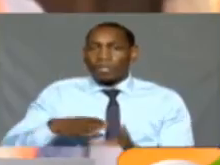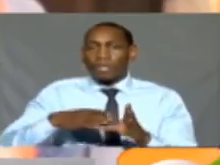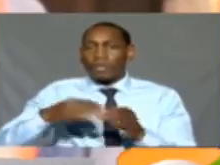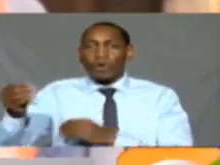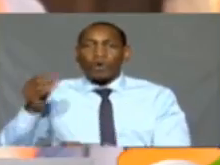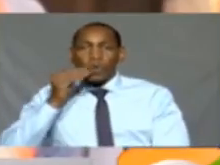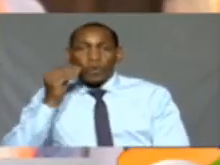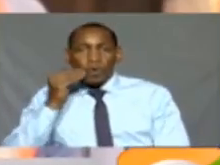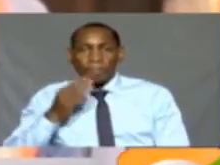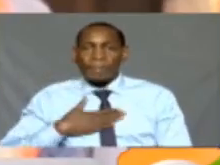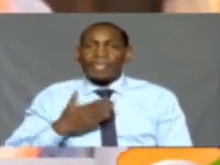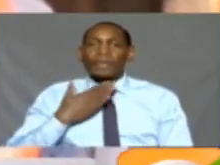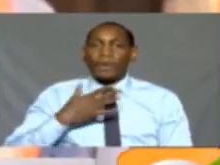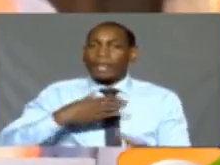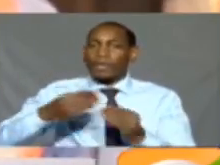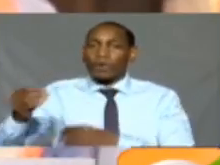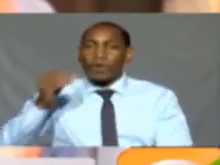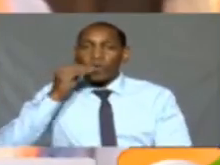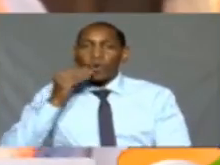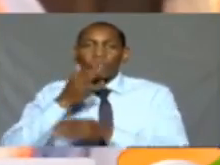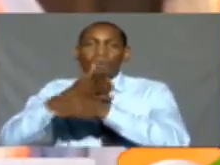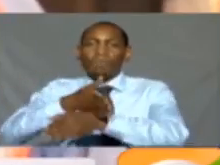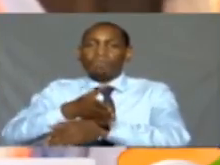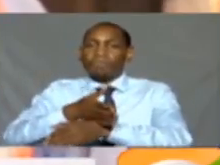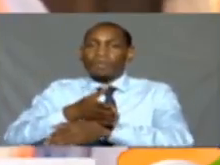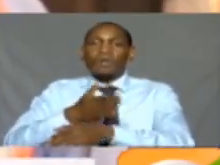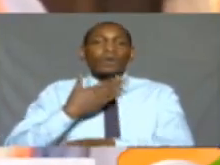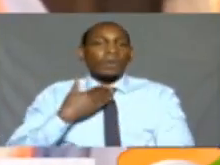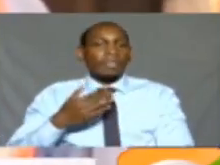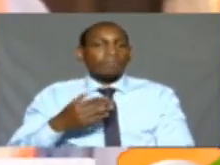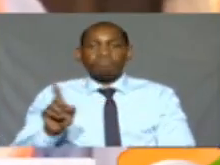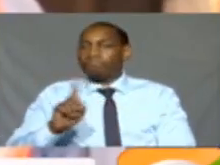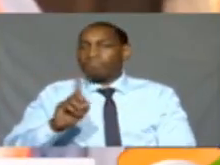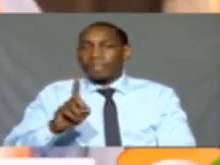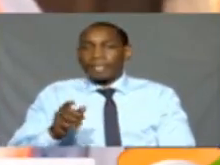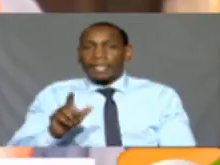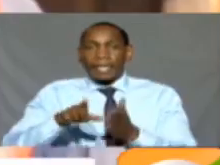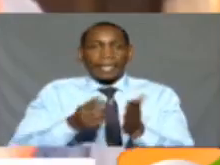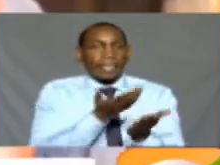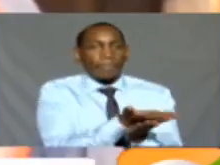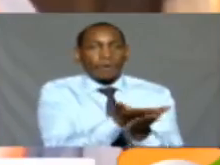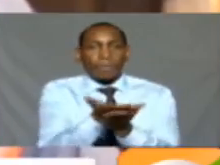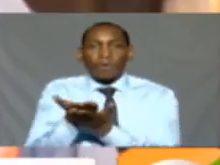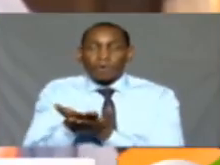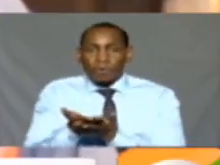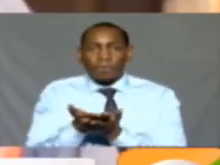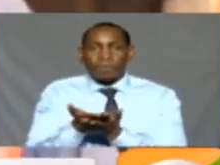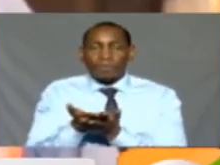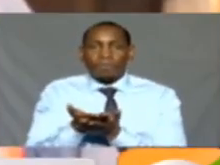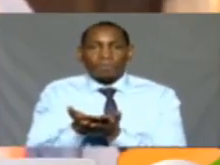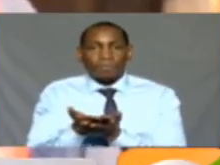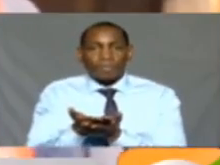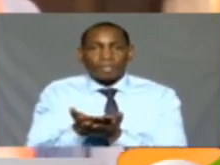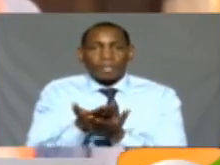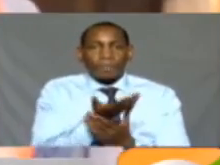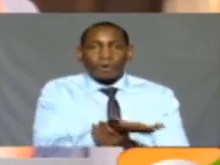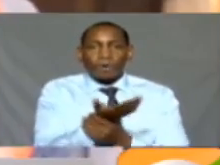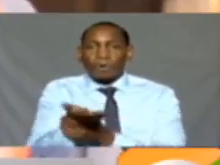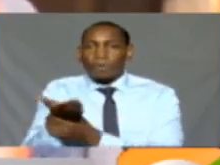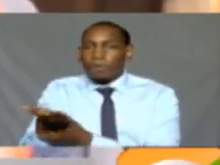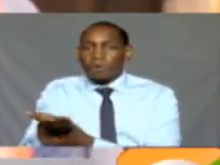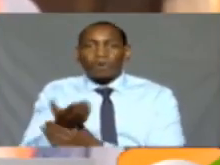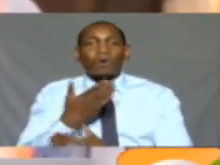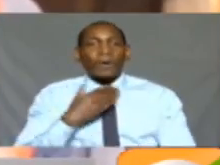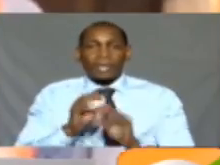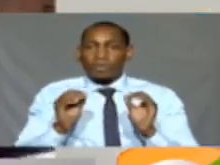nyumbani. Sasa mimi sitaki niende nikae nyumbani huko. Alafu mimi nakujanga kuombaomba wewe iko na nini? Wewe iko na nini